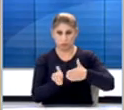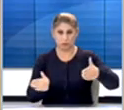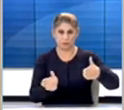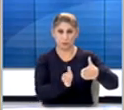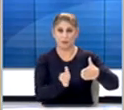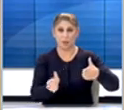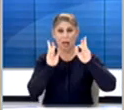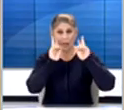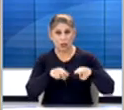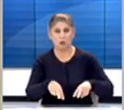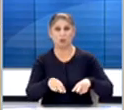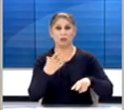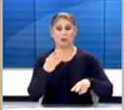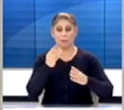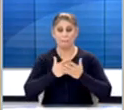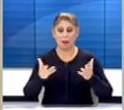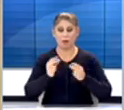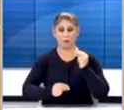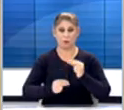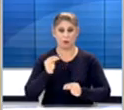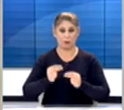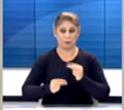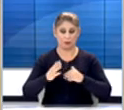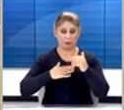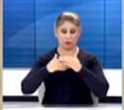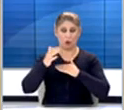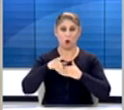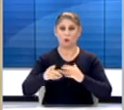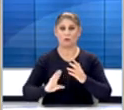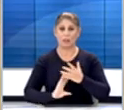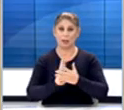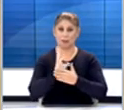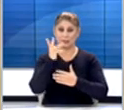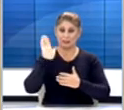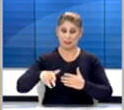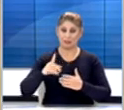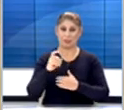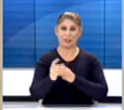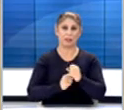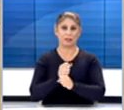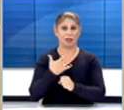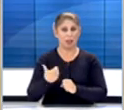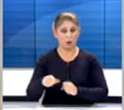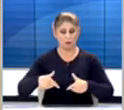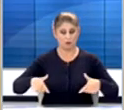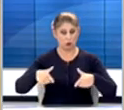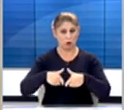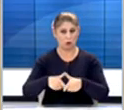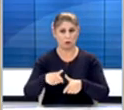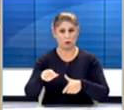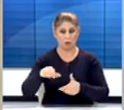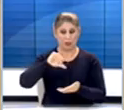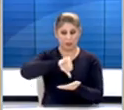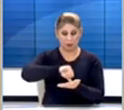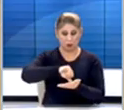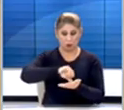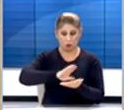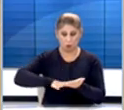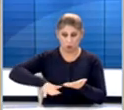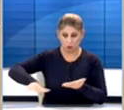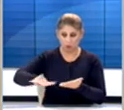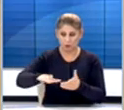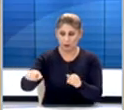μεγάλα προβλήματα της δόμησης στη χώρα μας, όπως αυτή αναπτύχθηκε τις τελευταίες δεκαετίες, είναι ακριβώς ότι έχουμε τέτοιες ζώνες όπου ο αστικός ιστός